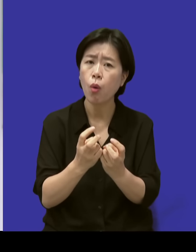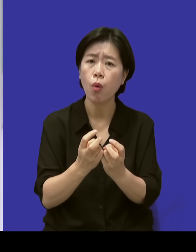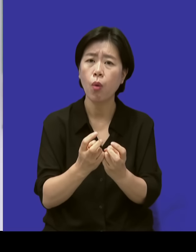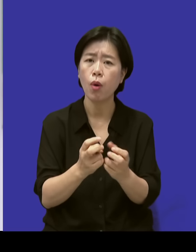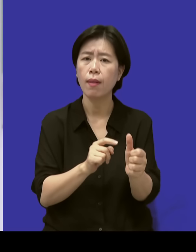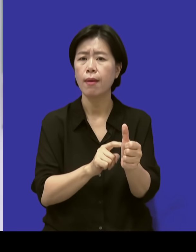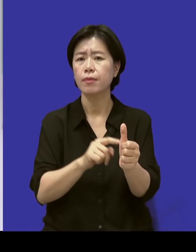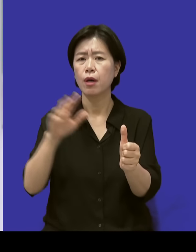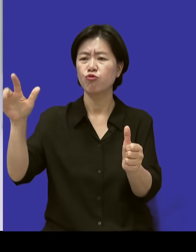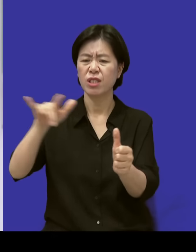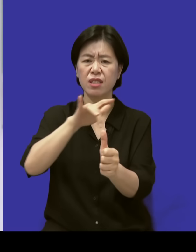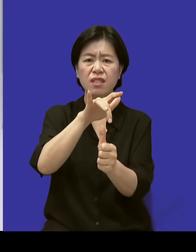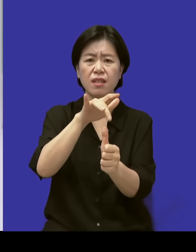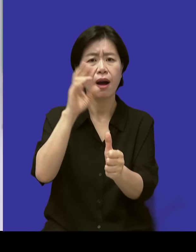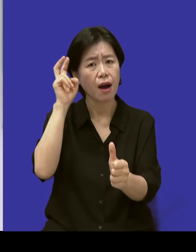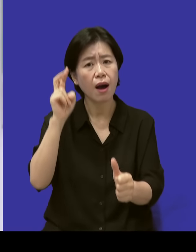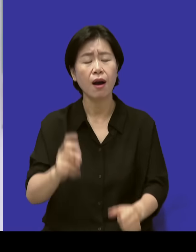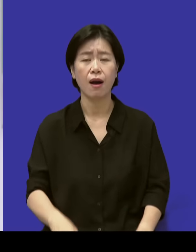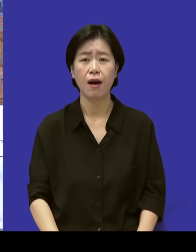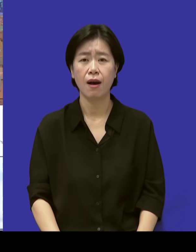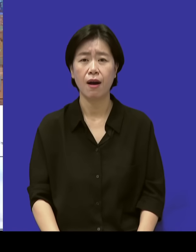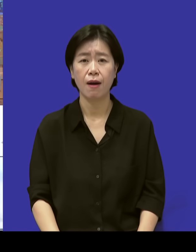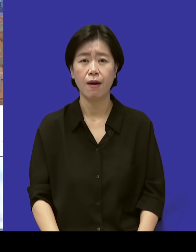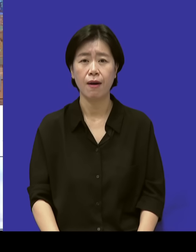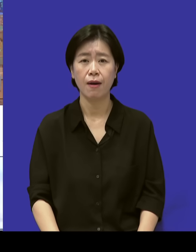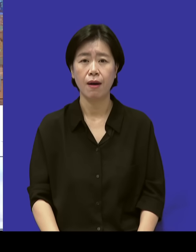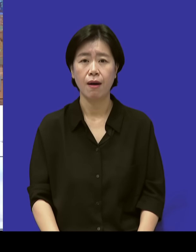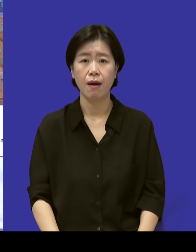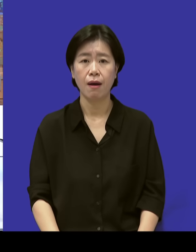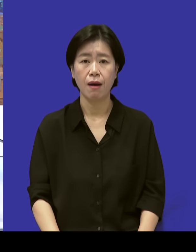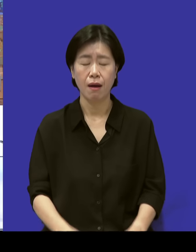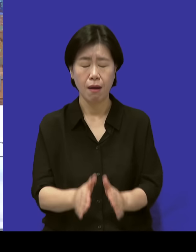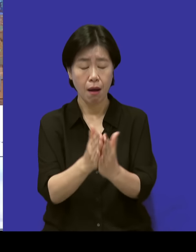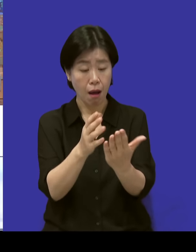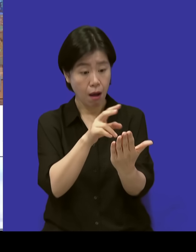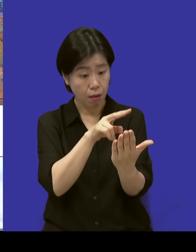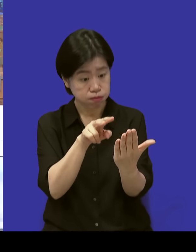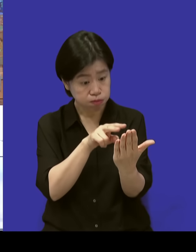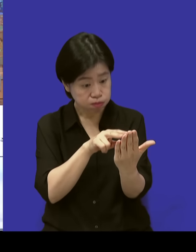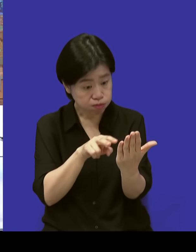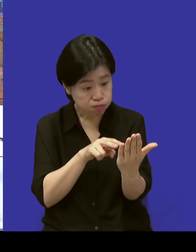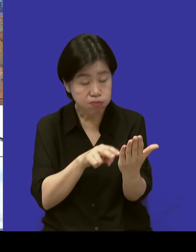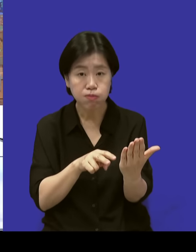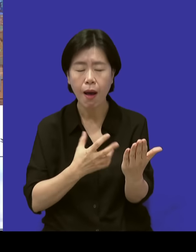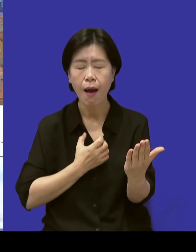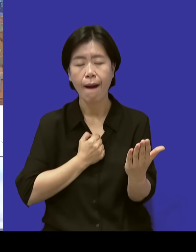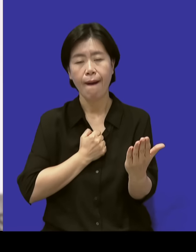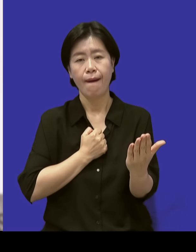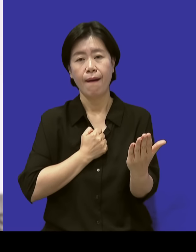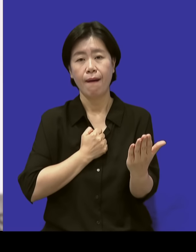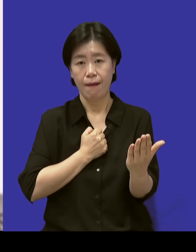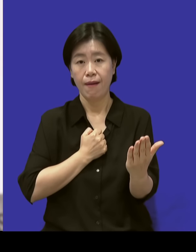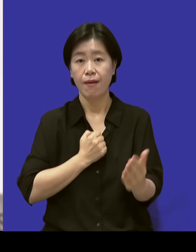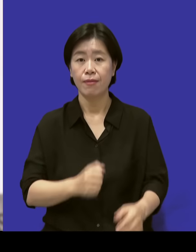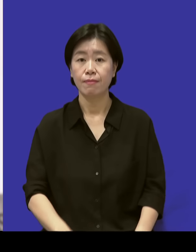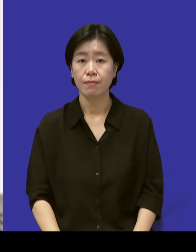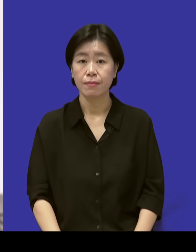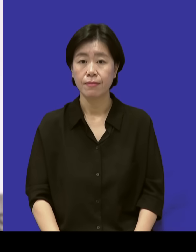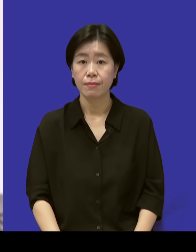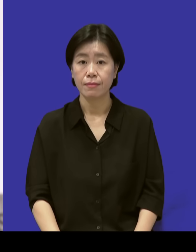던져가지고 죽었다고 나와 있더라고요. 그래서 그걸 본 순간 너무 충격을 받아가지고 예.